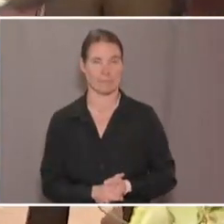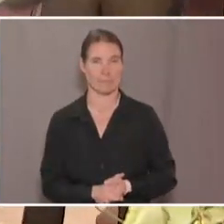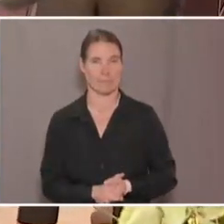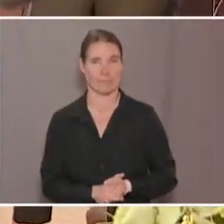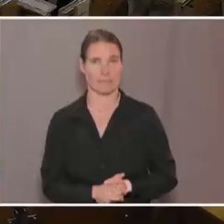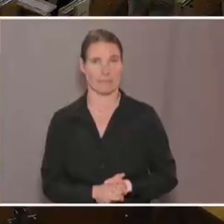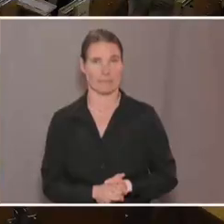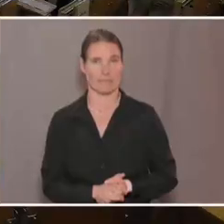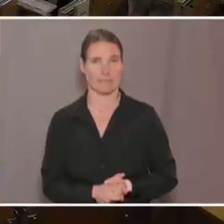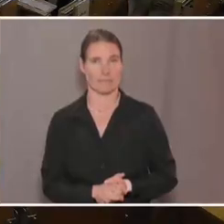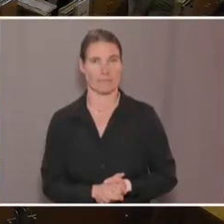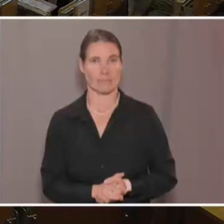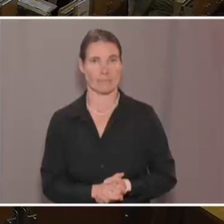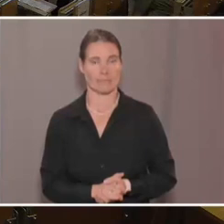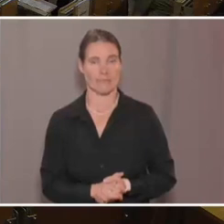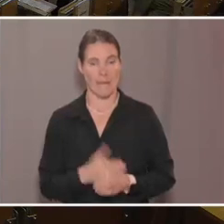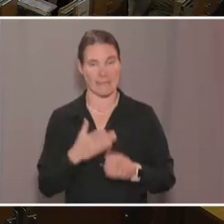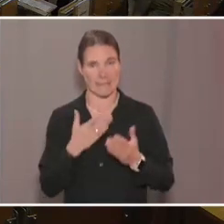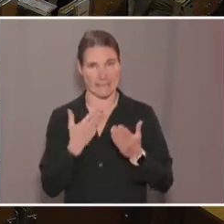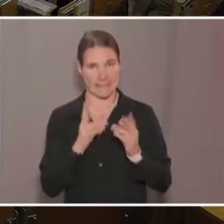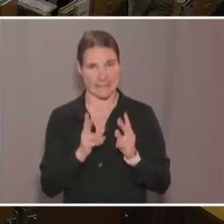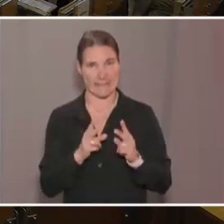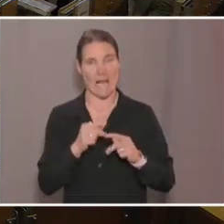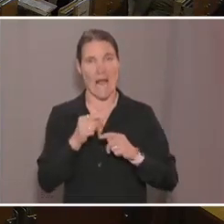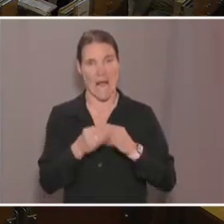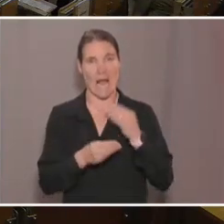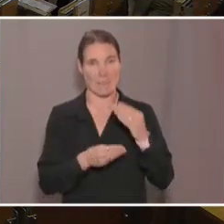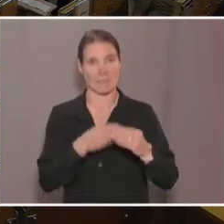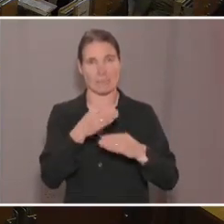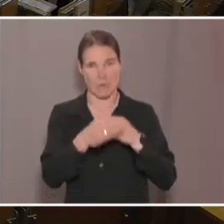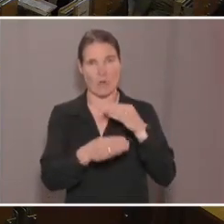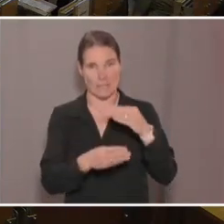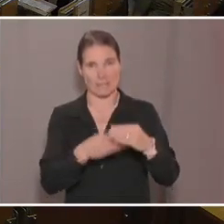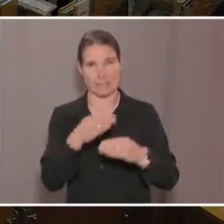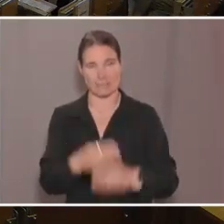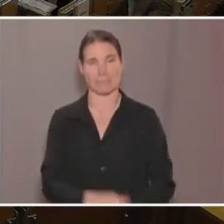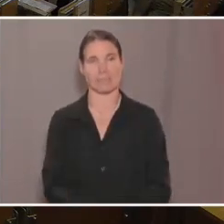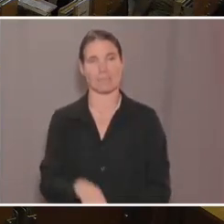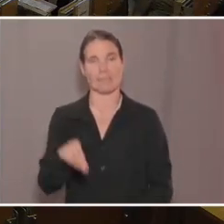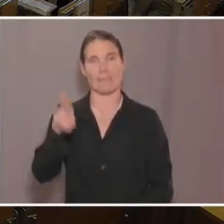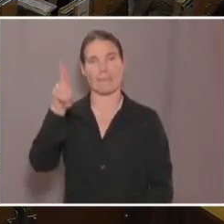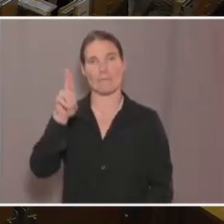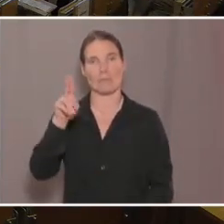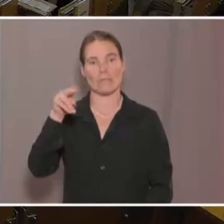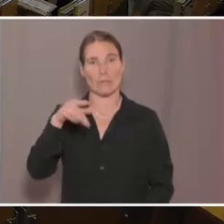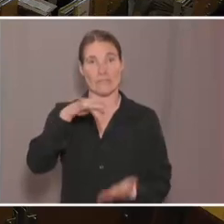korrekte Schlüsselübergabenabfolge, weil Frau Pfründer, wollen Sie beide sich hier in die Mitte